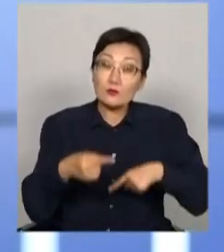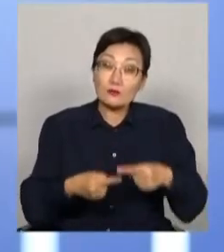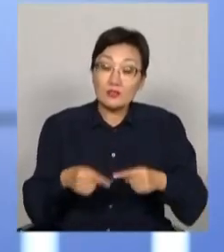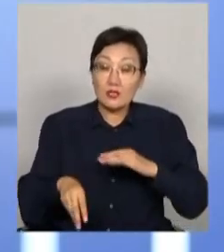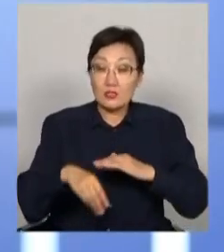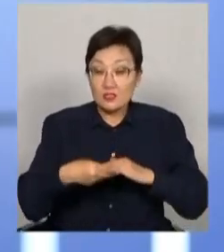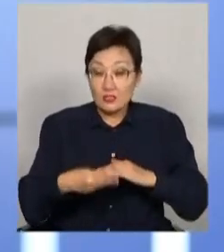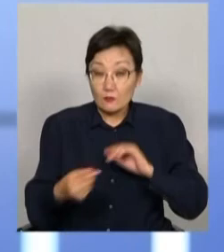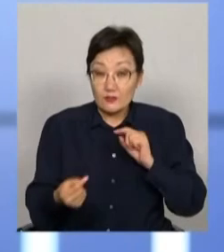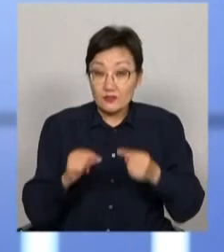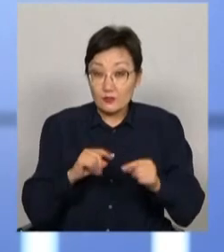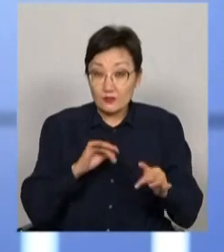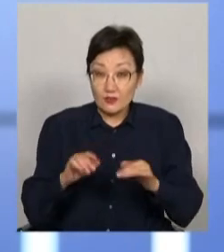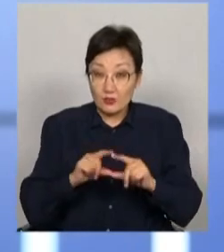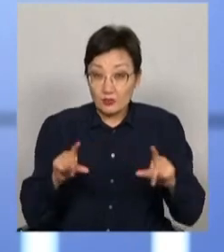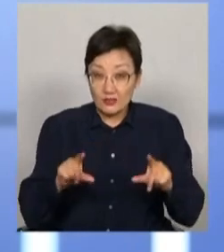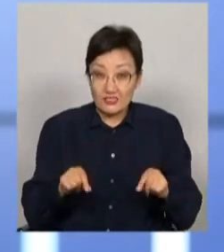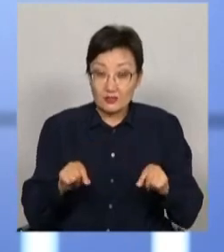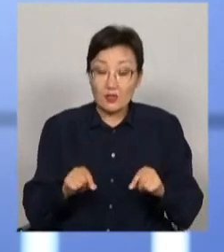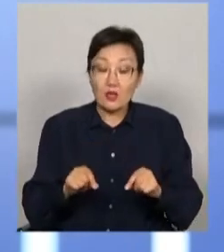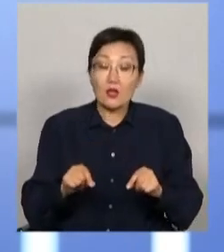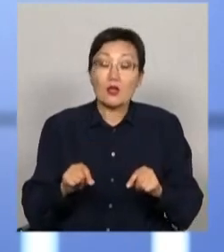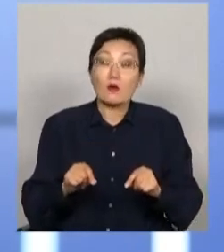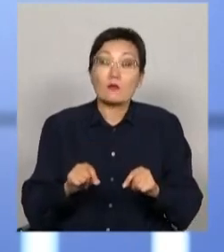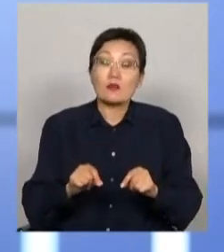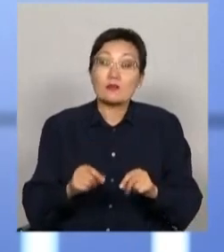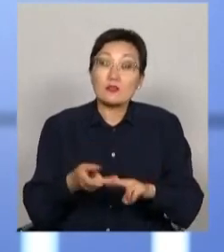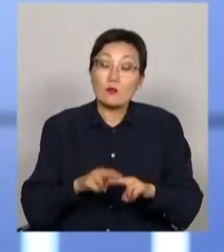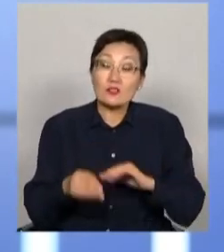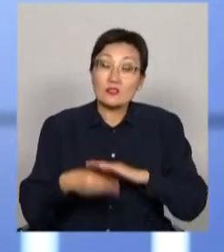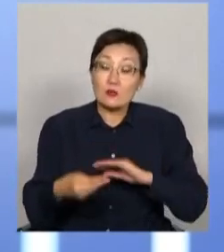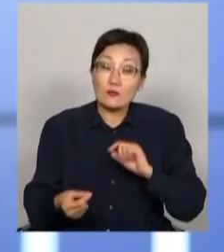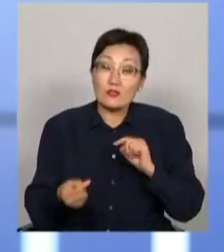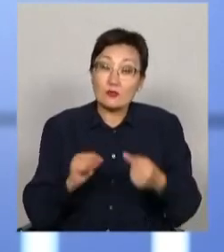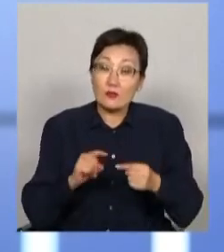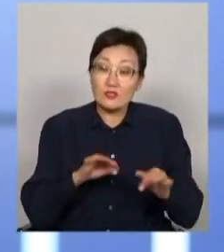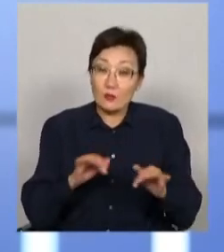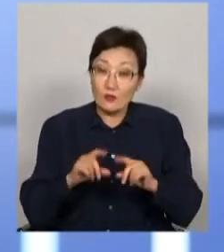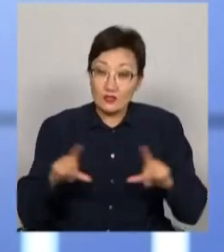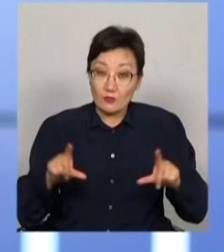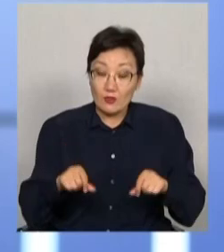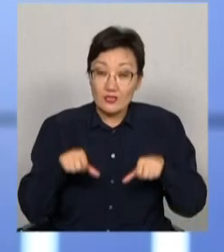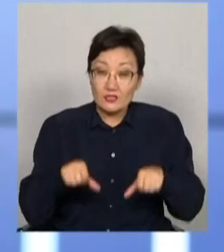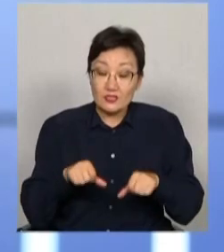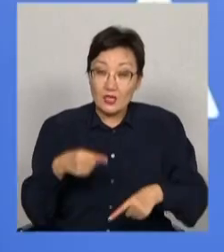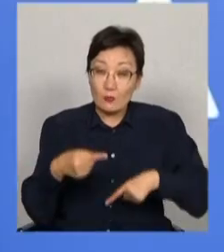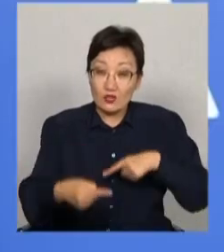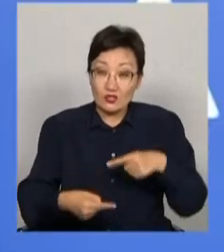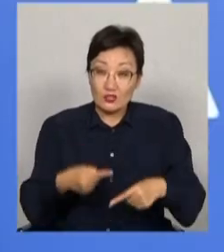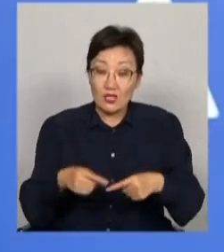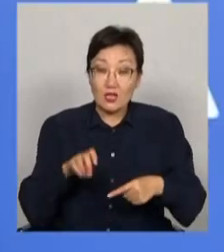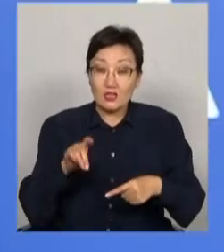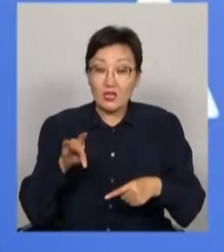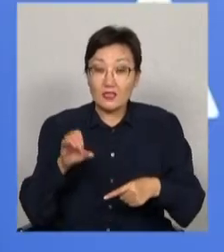сыбайлас жемқорлыққа қарсы іс-қимыл агенттігі таратылған сыбайлас жемқорлыққа қарсы іс-қимыл ұлттық бюросының құқықтық мұрагері ретінде